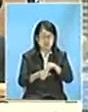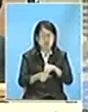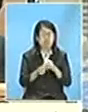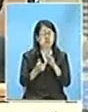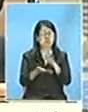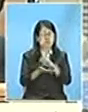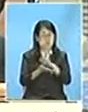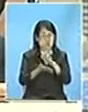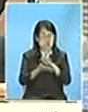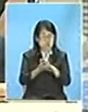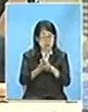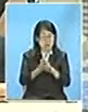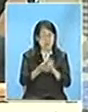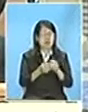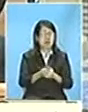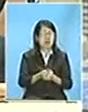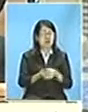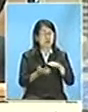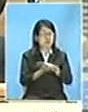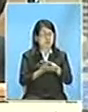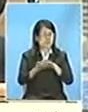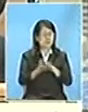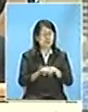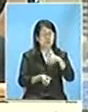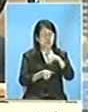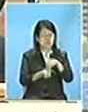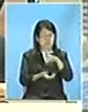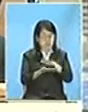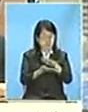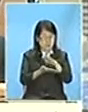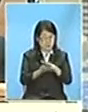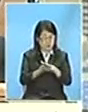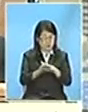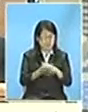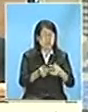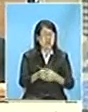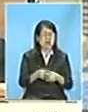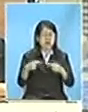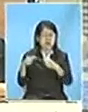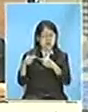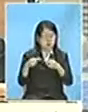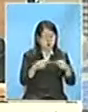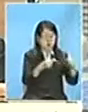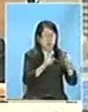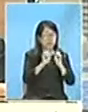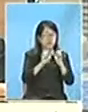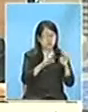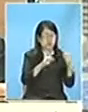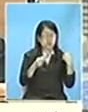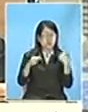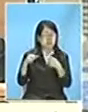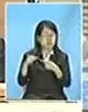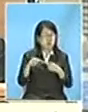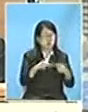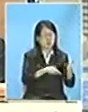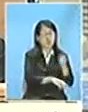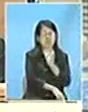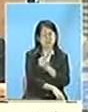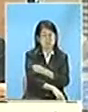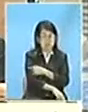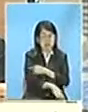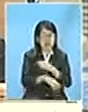ต่ำกว่าปริญญาตรีต่ำกว่าบัณฑิตศึกษาเนี่ยนะครับคือถึงปริญญาตรีนะเป็นการเพิ่มเข้าไ